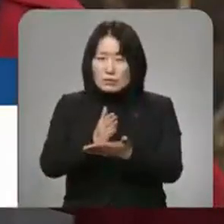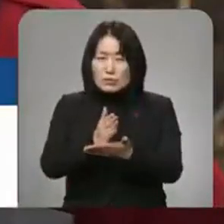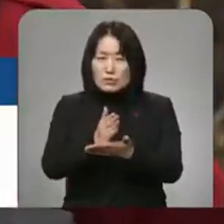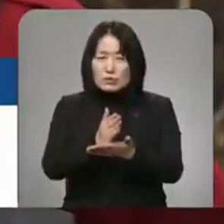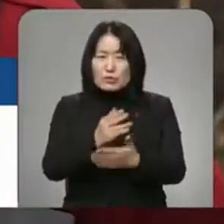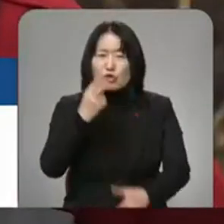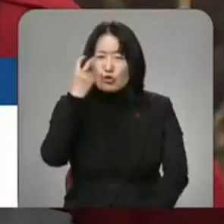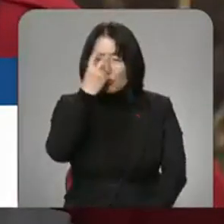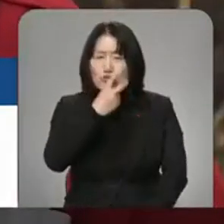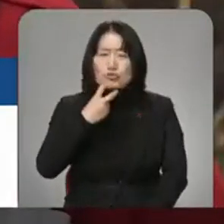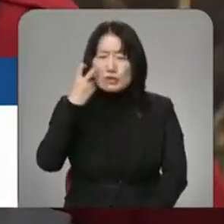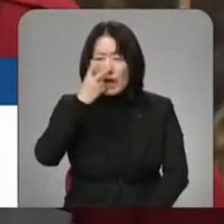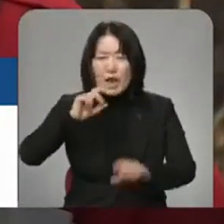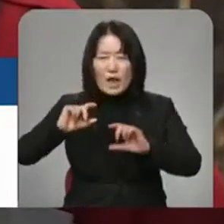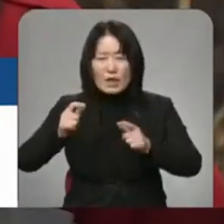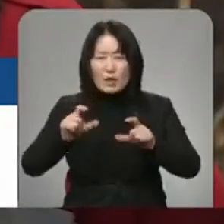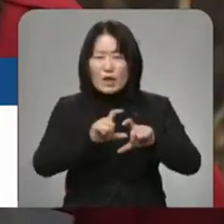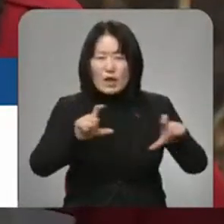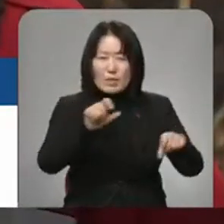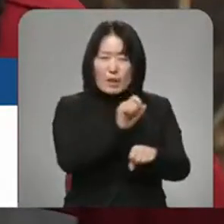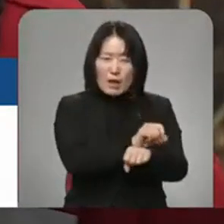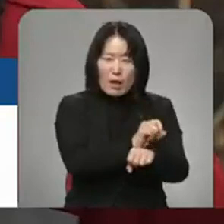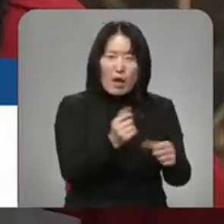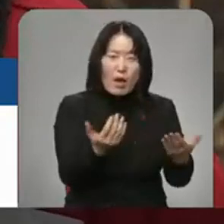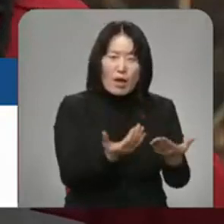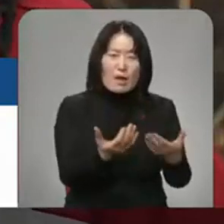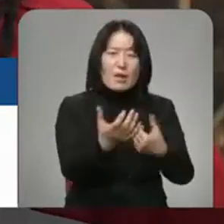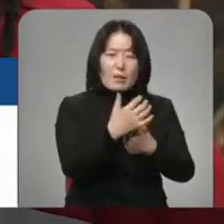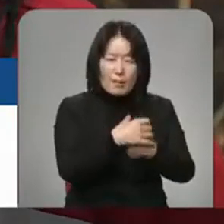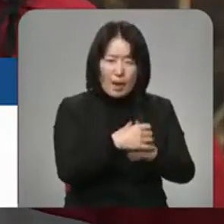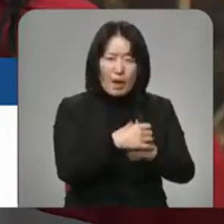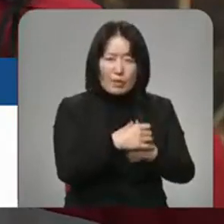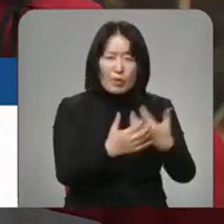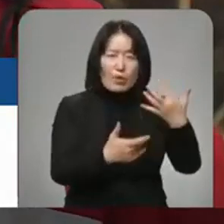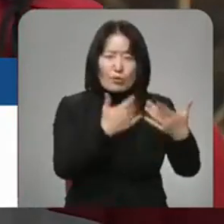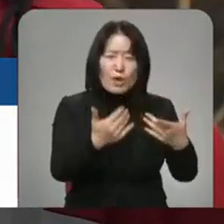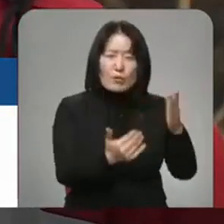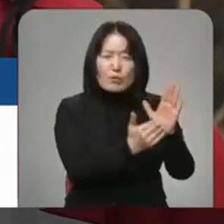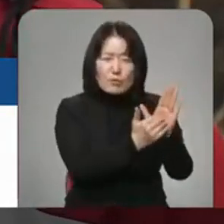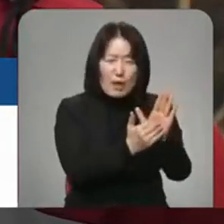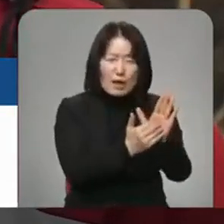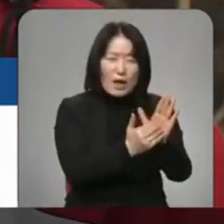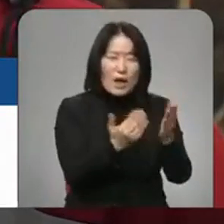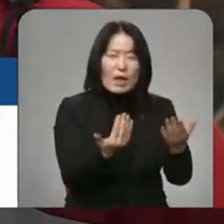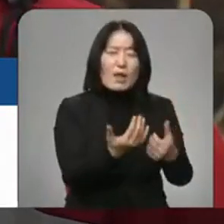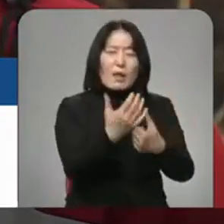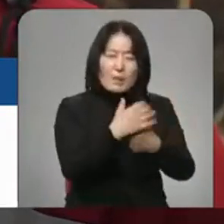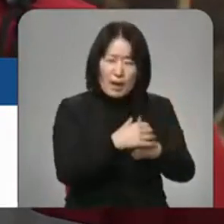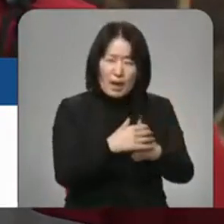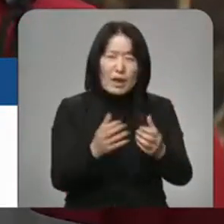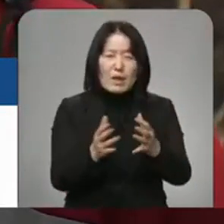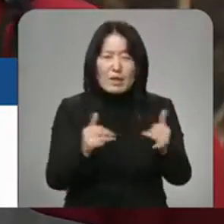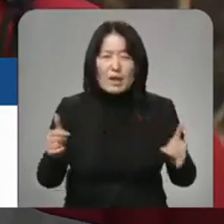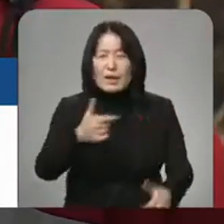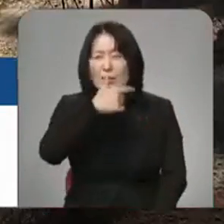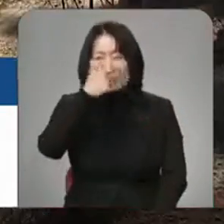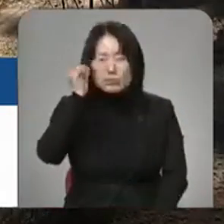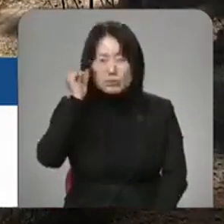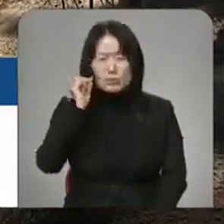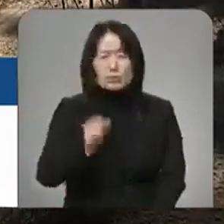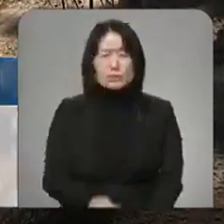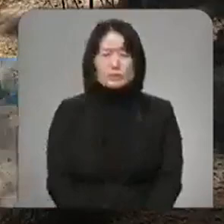업무를 하는게 아니고 일반 행정 근무하고 겸해서 하다 보니까 뭐 예를 들어 인력이라든가 이런게 조금